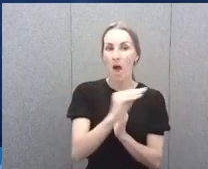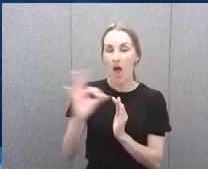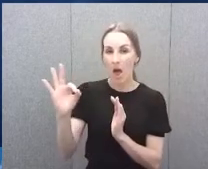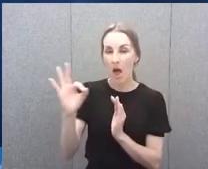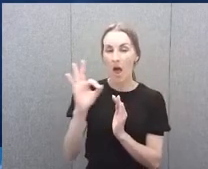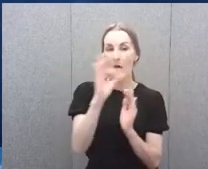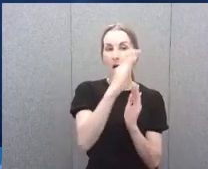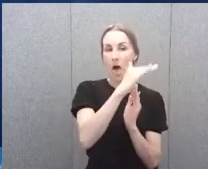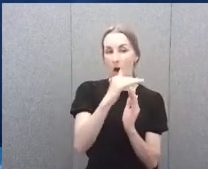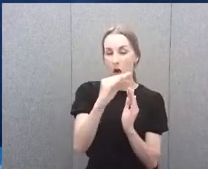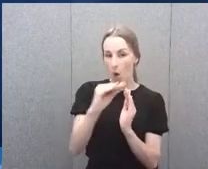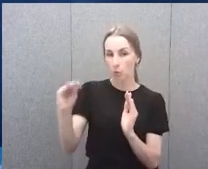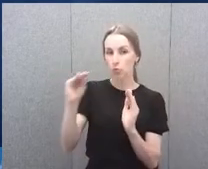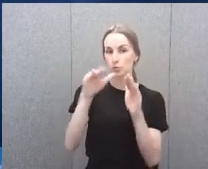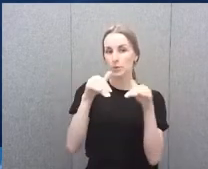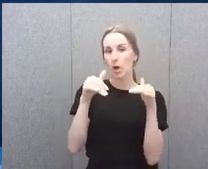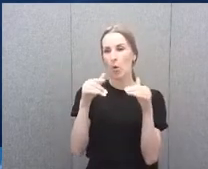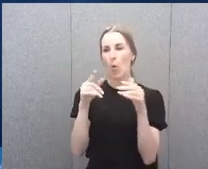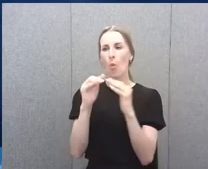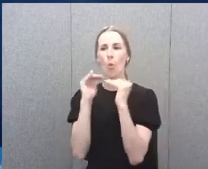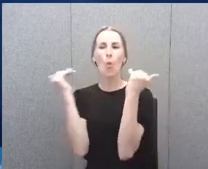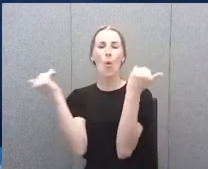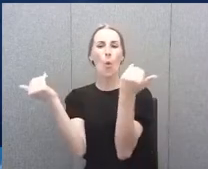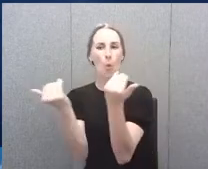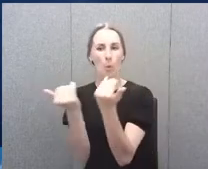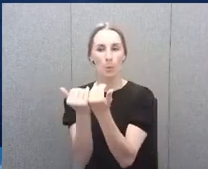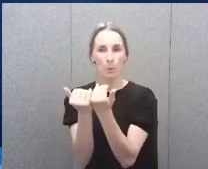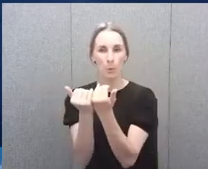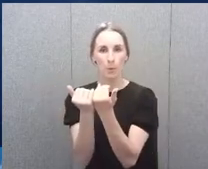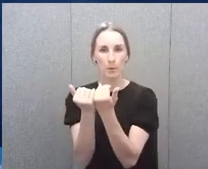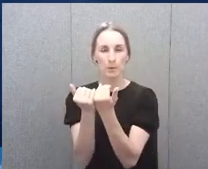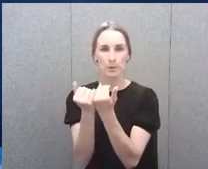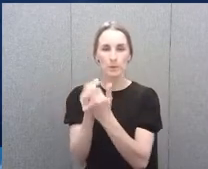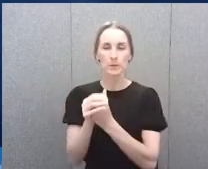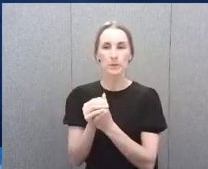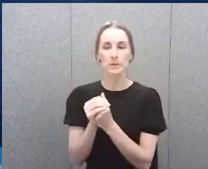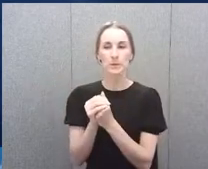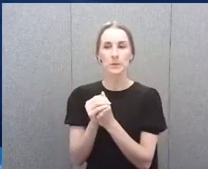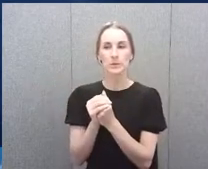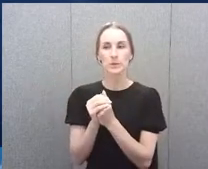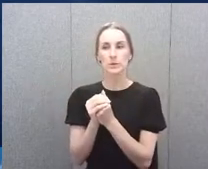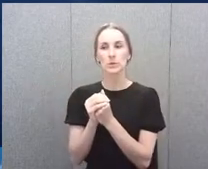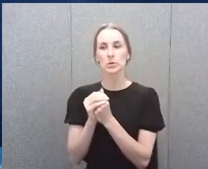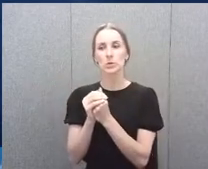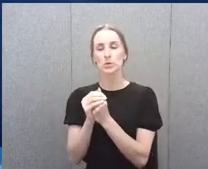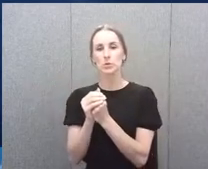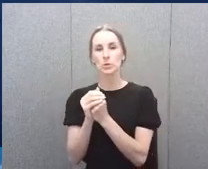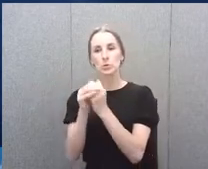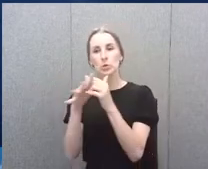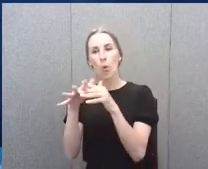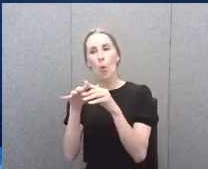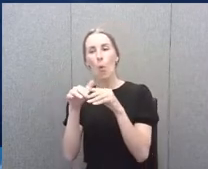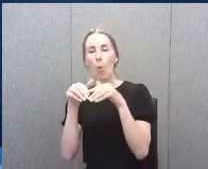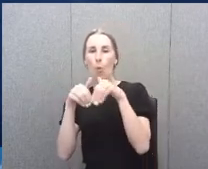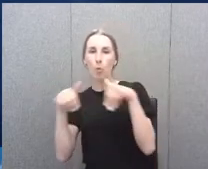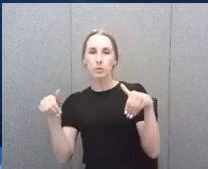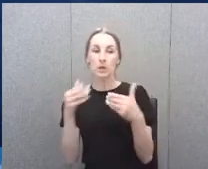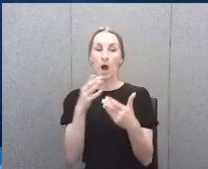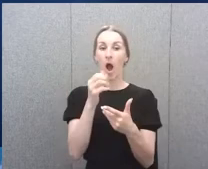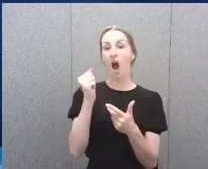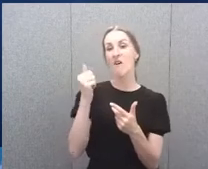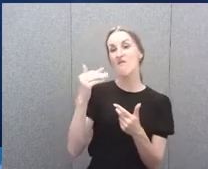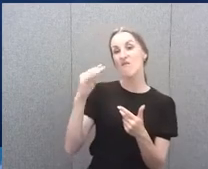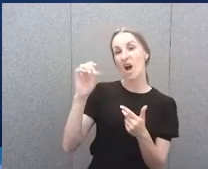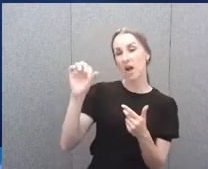отмечу, что и здесь, в Европейском парламенте, и в тех комитетах, где я работаю, и на пленарном заседании мне довелось